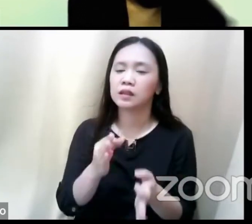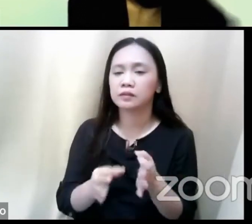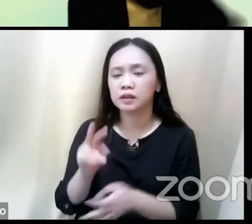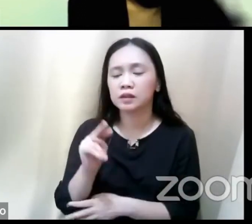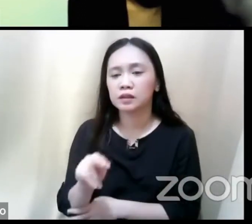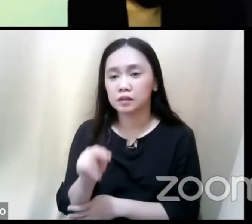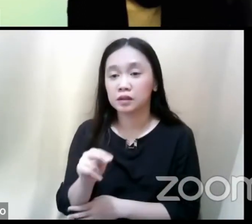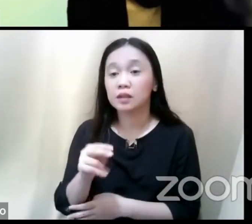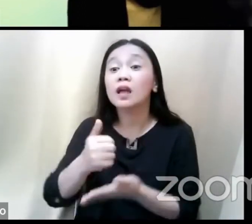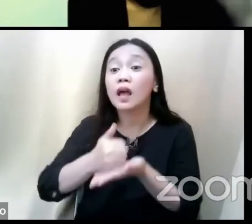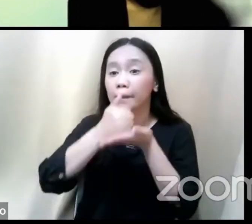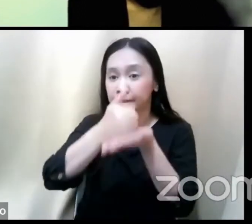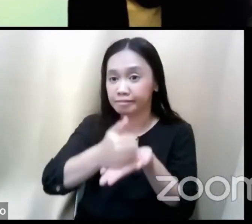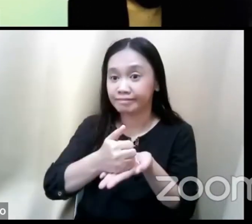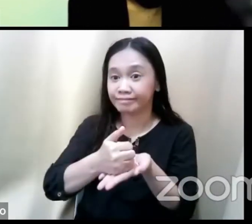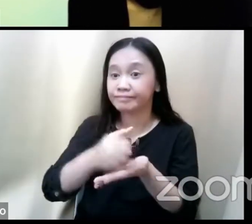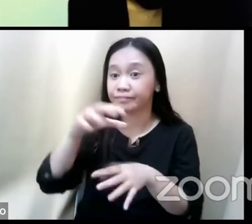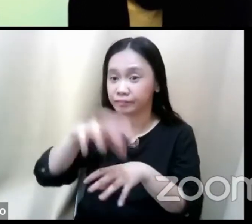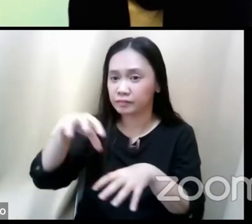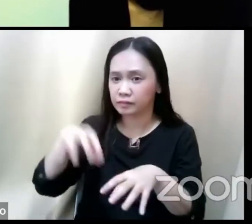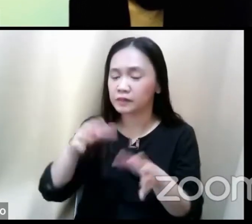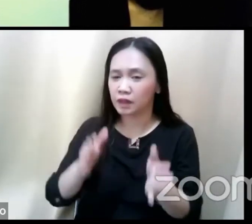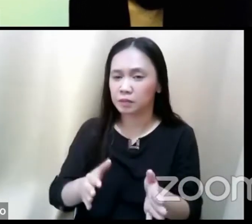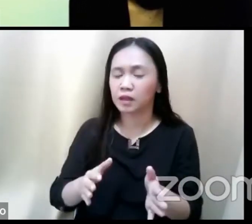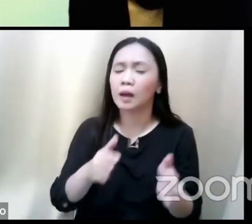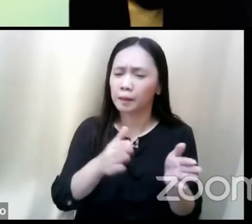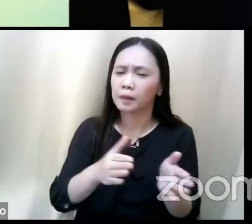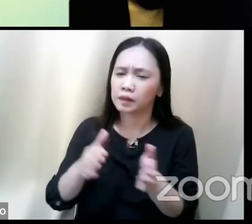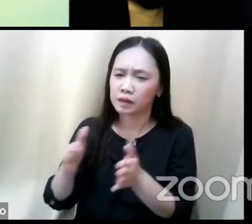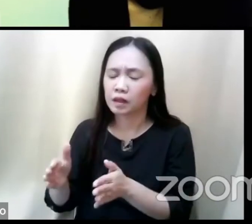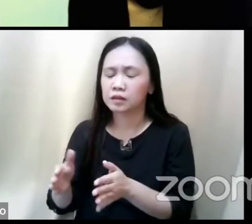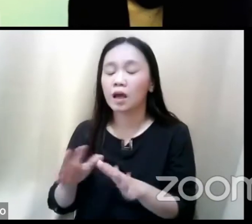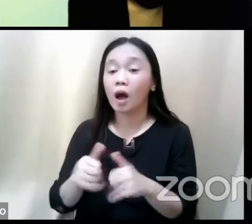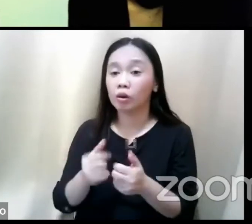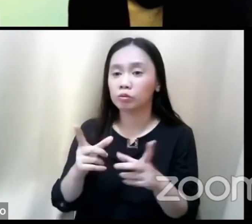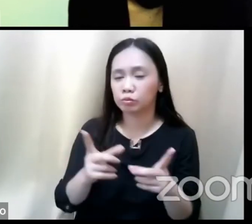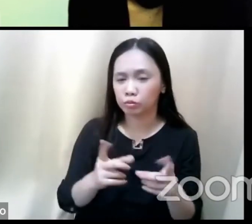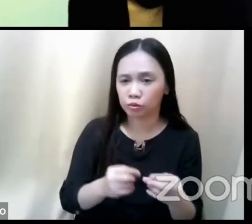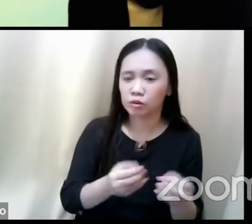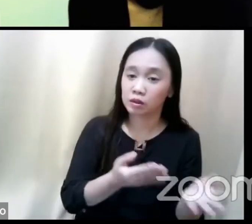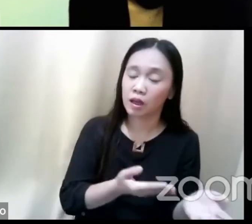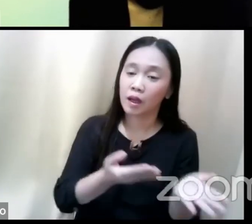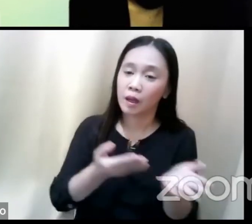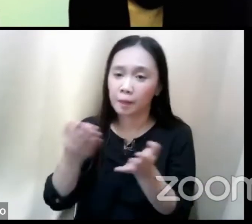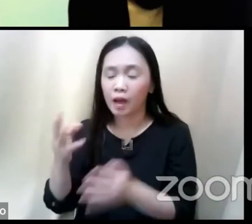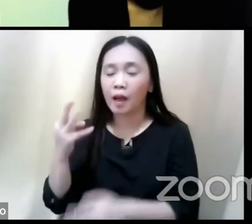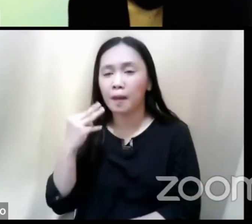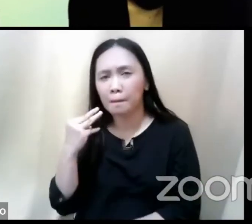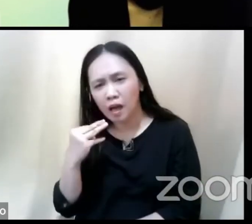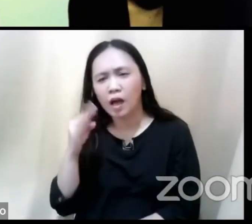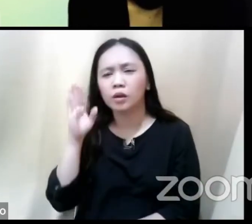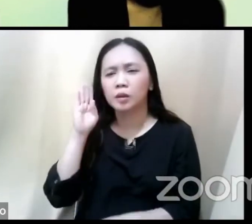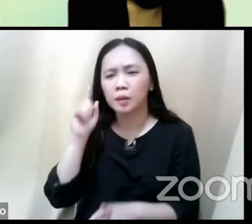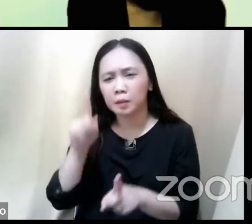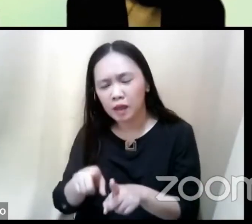sa kapitbahay ko sa kasakali, pagplanuhan nyo, ganito ibababa si mami, ganito ilalabas si kuya. Okay?